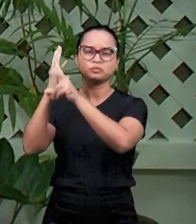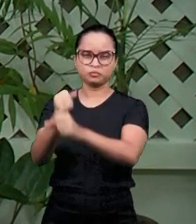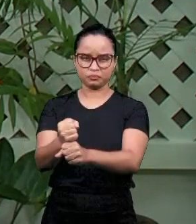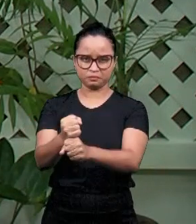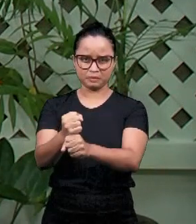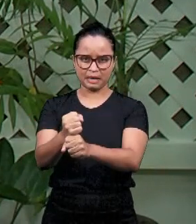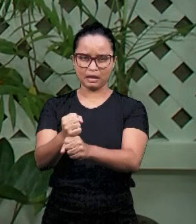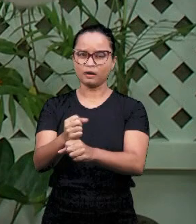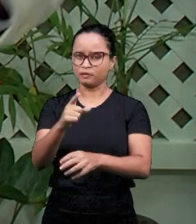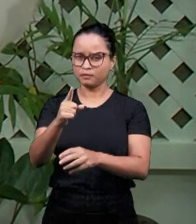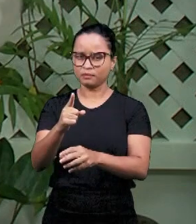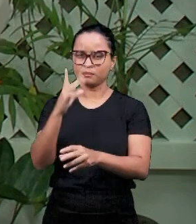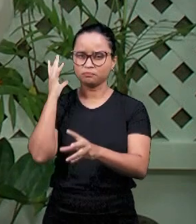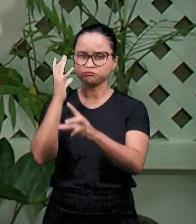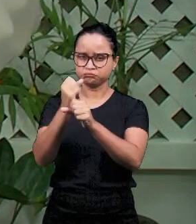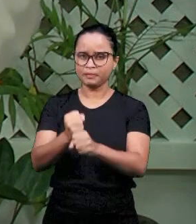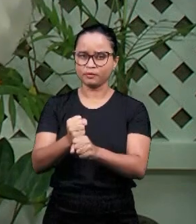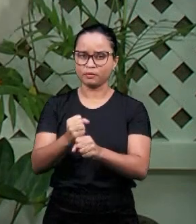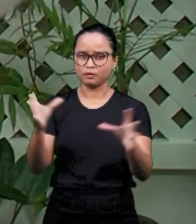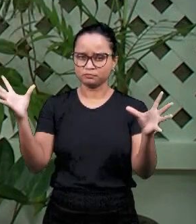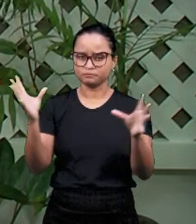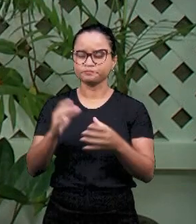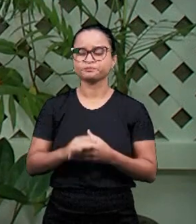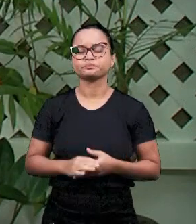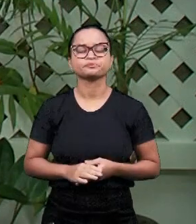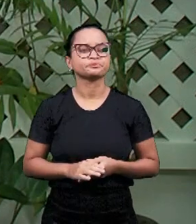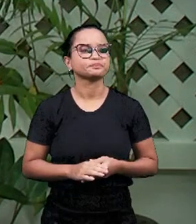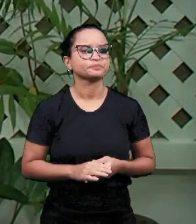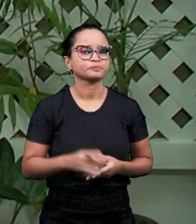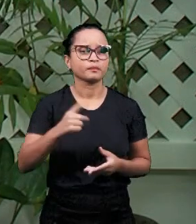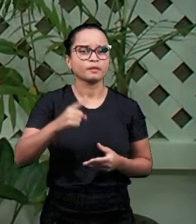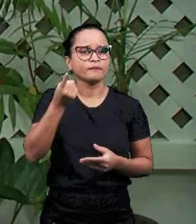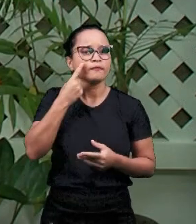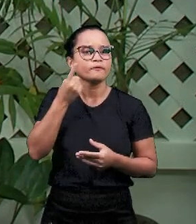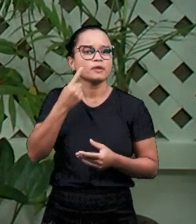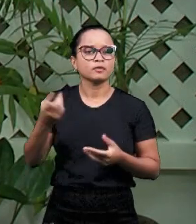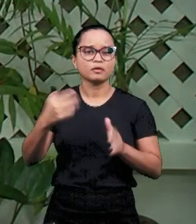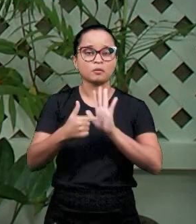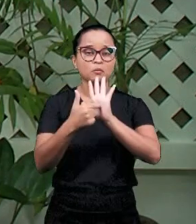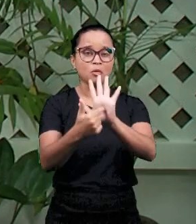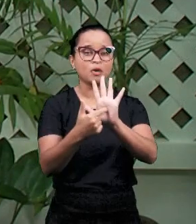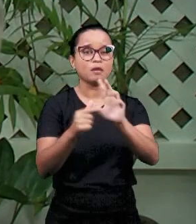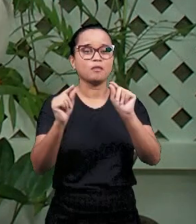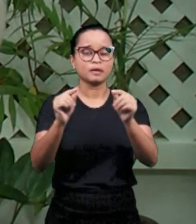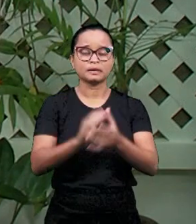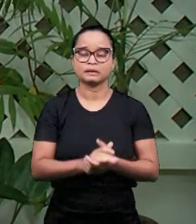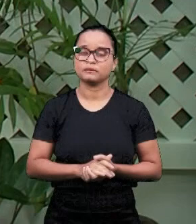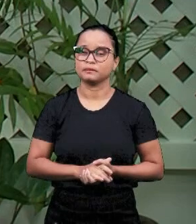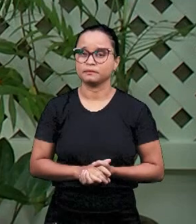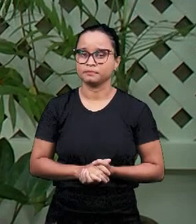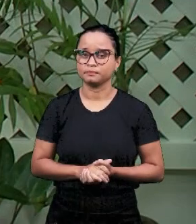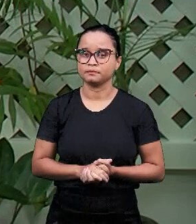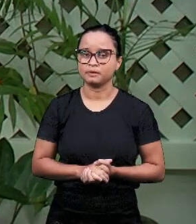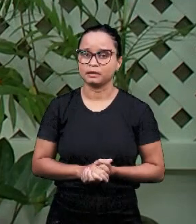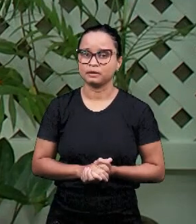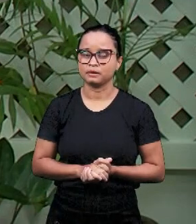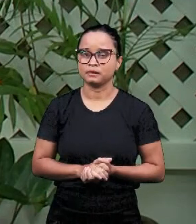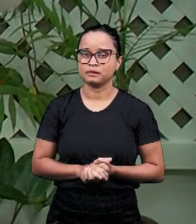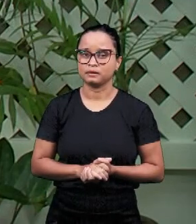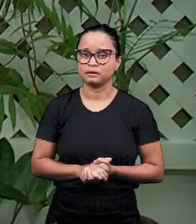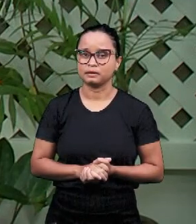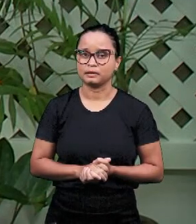on va faire un résumé. Un résumé dit, qu'est-ce qui était en train d'être montré? C'était la